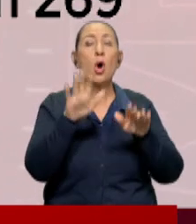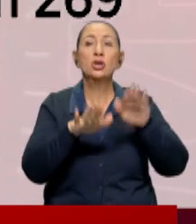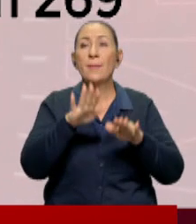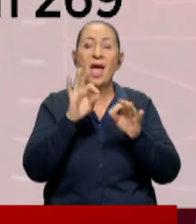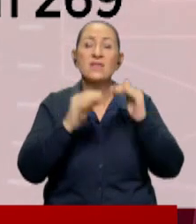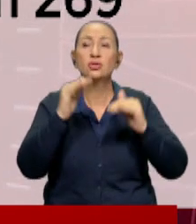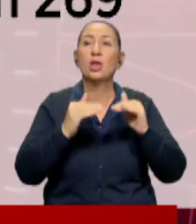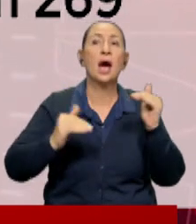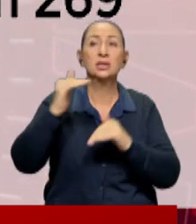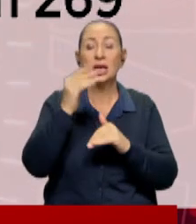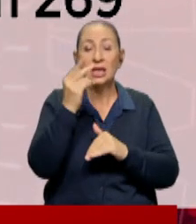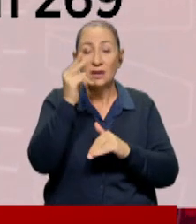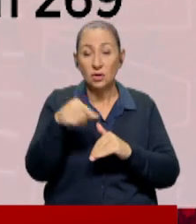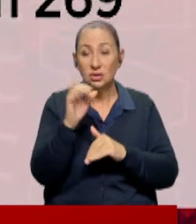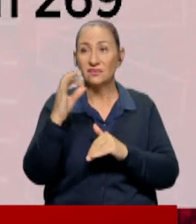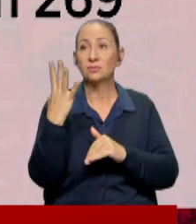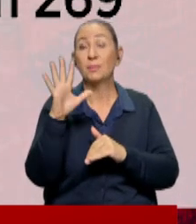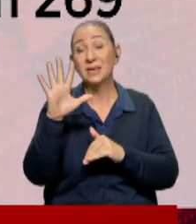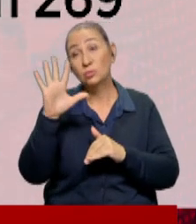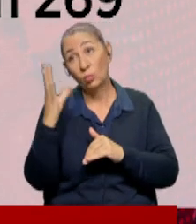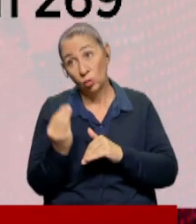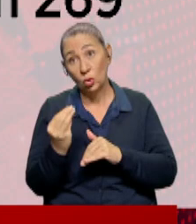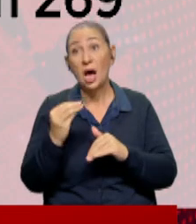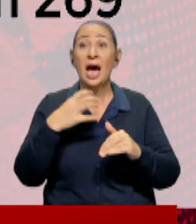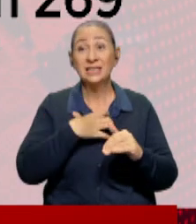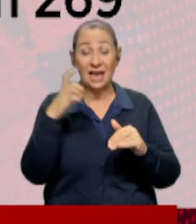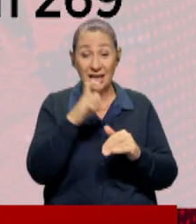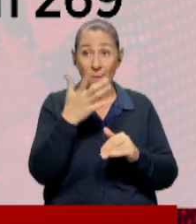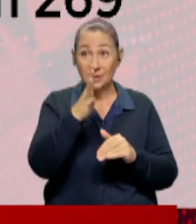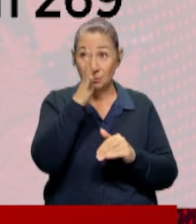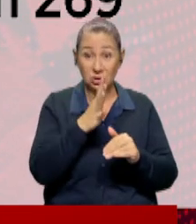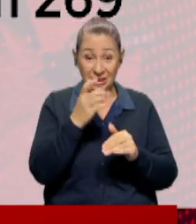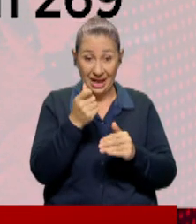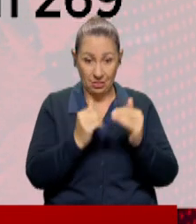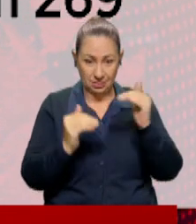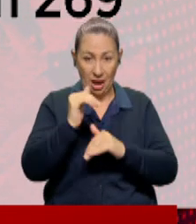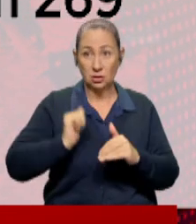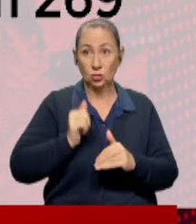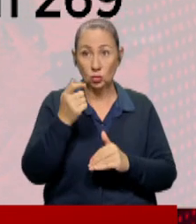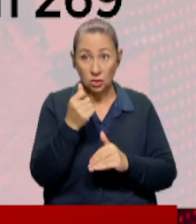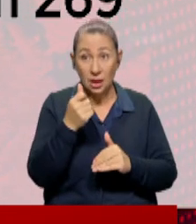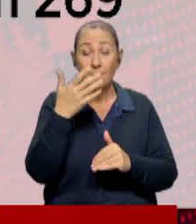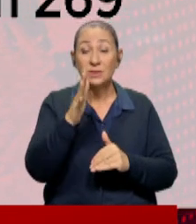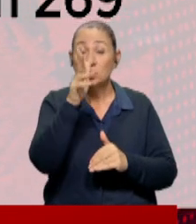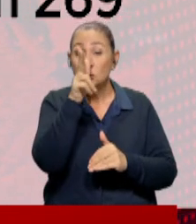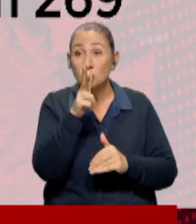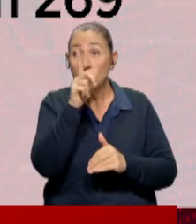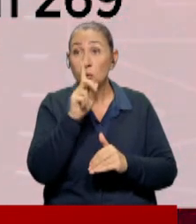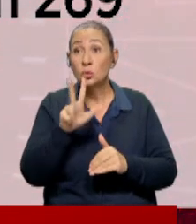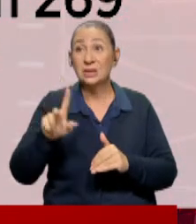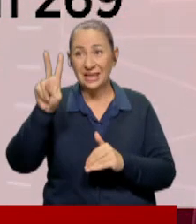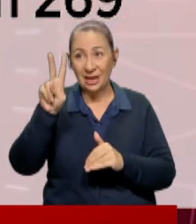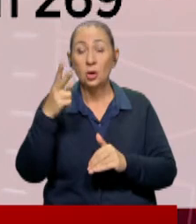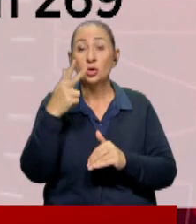ortalama enflasyon artışı 7,05 puan oldu. Haziran ayında 5500 TL'ye yükselen asgari ücret 5137